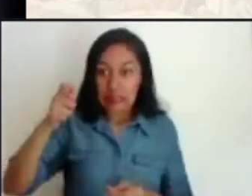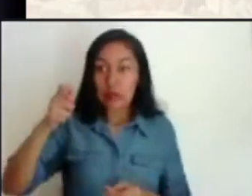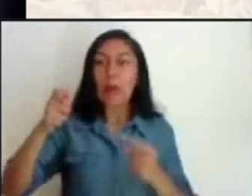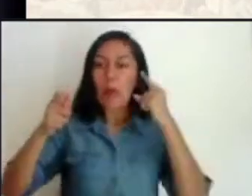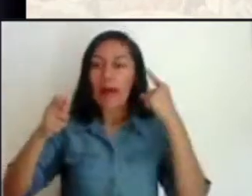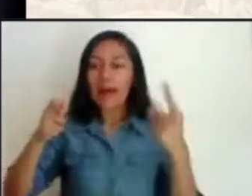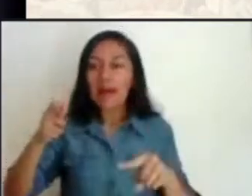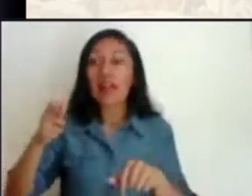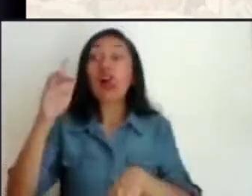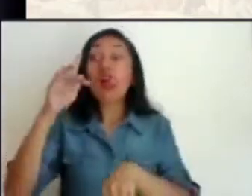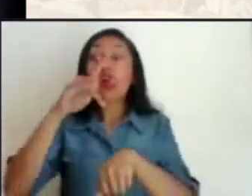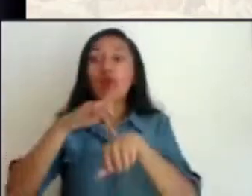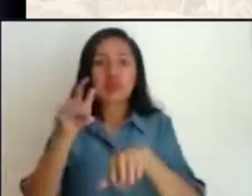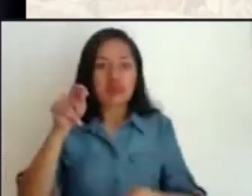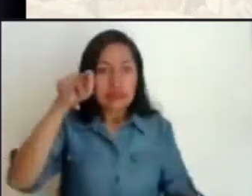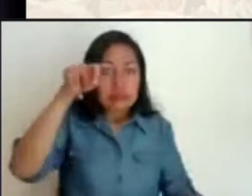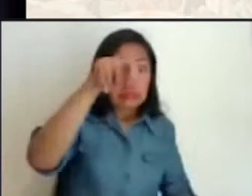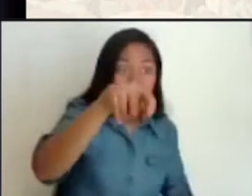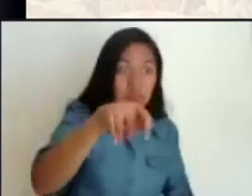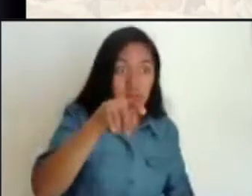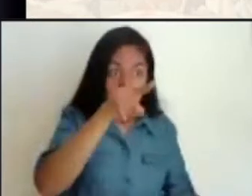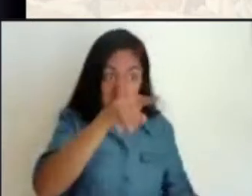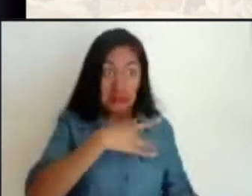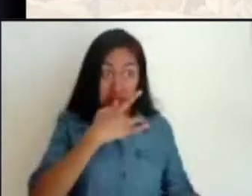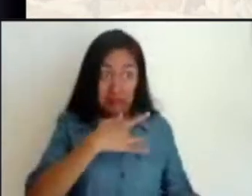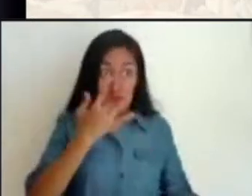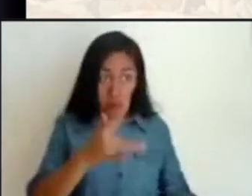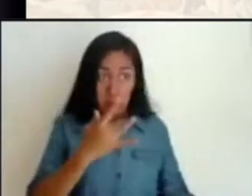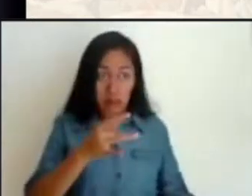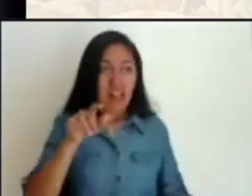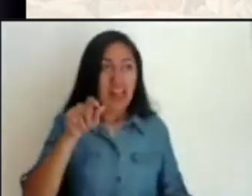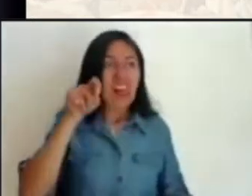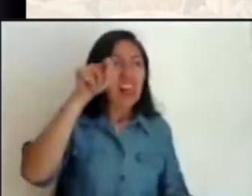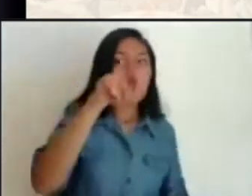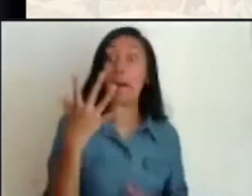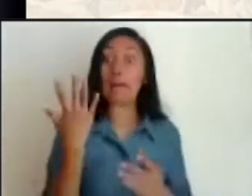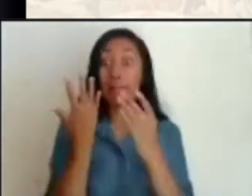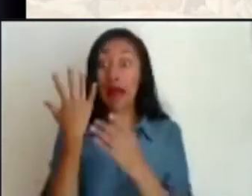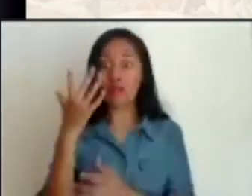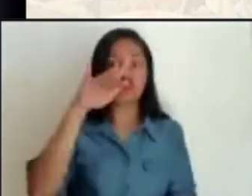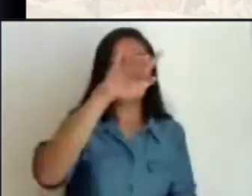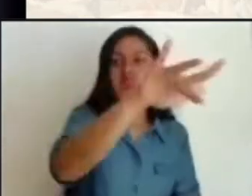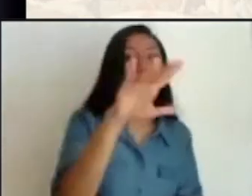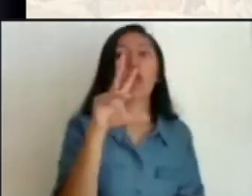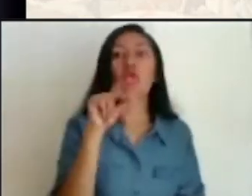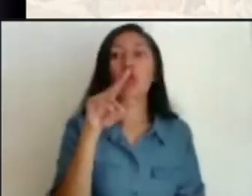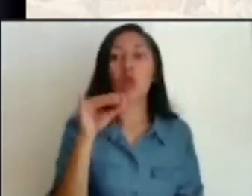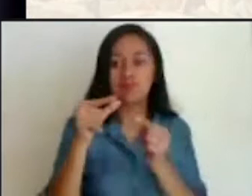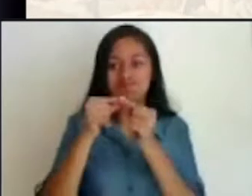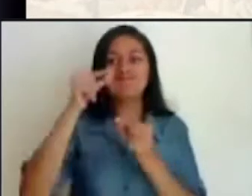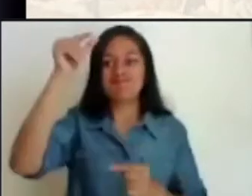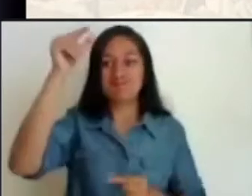paciente dijera dónde se sentía mal y dónde tenía dolor sin necesidad de tocarlo, lo que aumentaba la seguridad que ya de por sí daban los guantes.